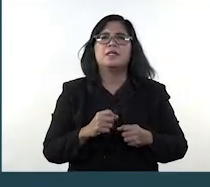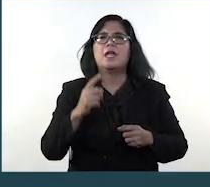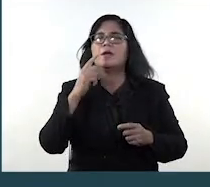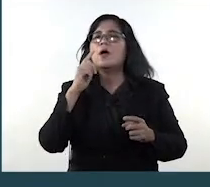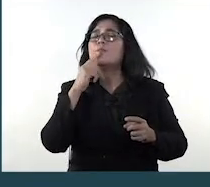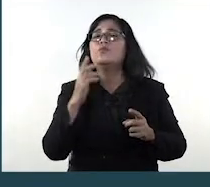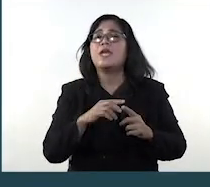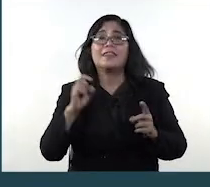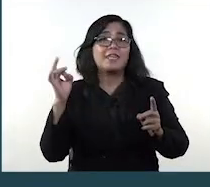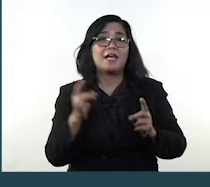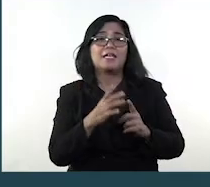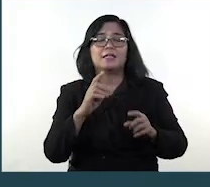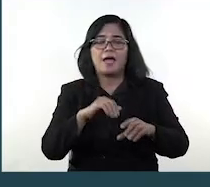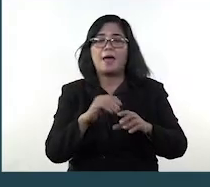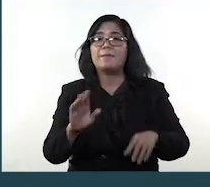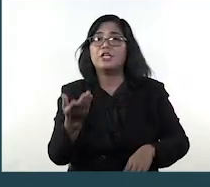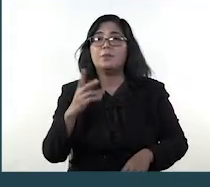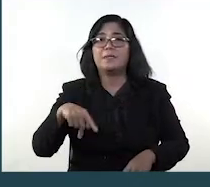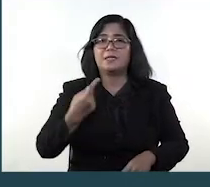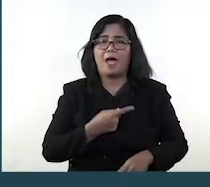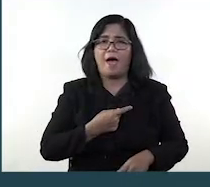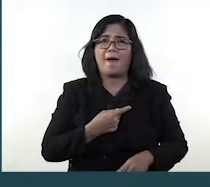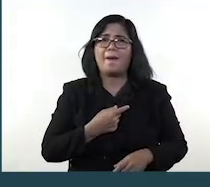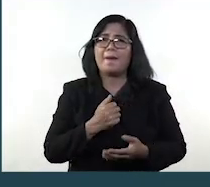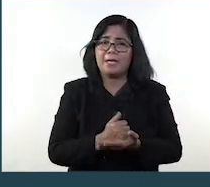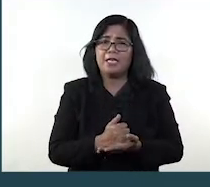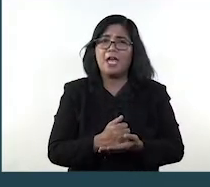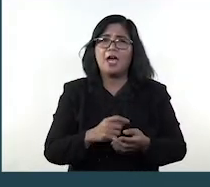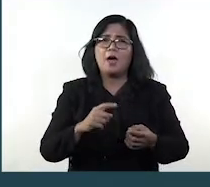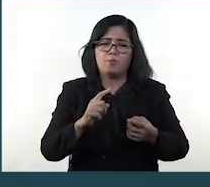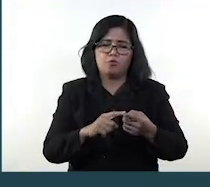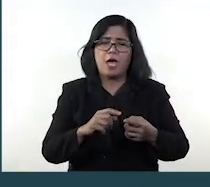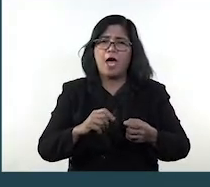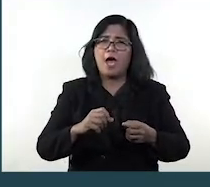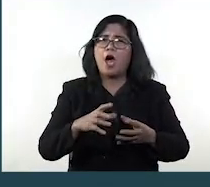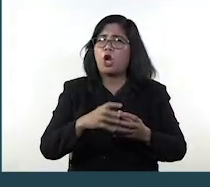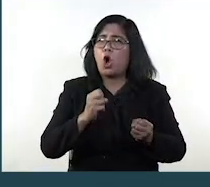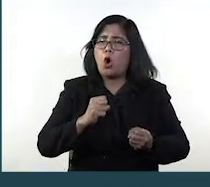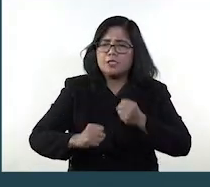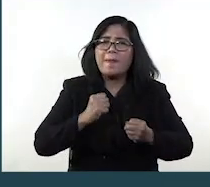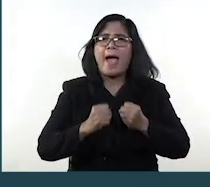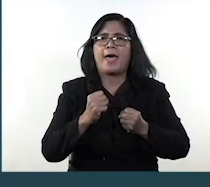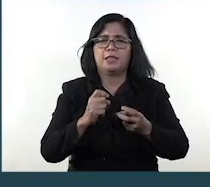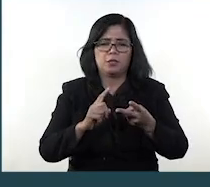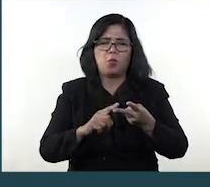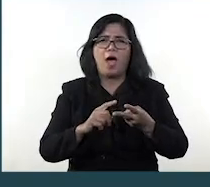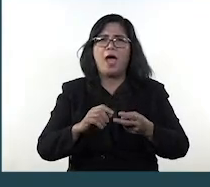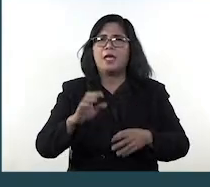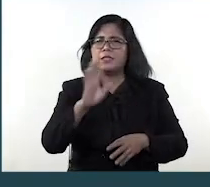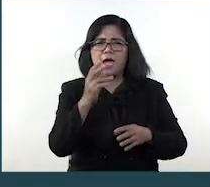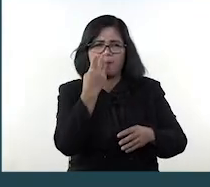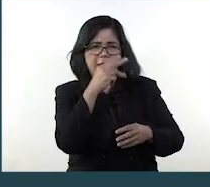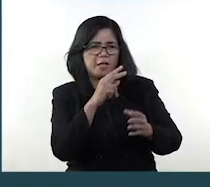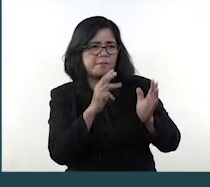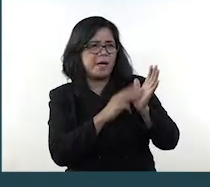memiliki target lo hidup kita karena tidak memiliki target akan Solo memiliki spirit of enthusiasm Hai yang kedua tidak membuat